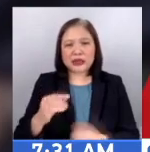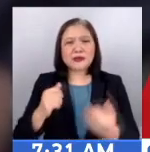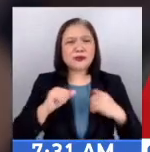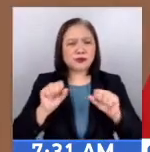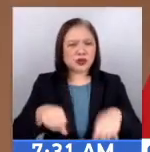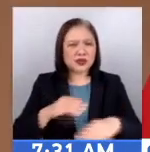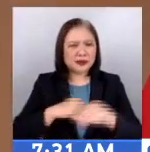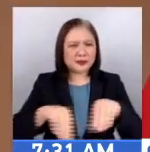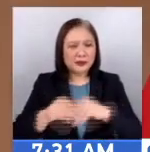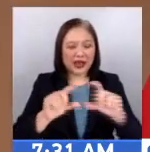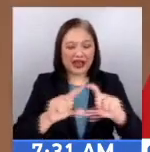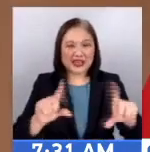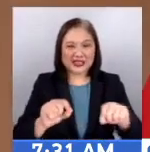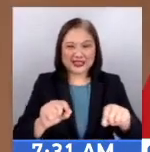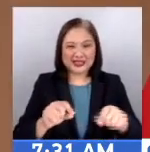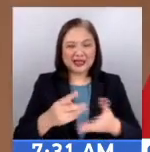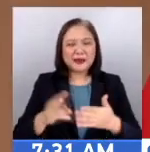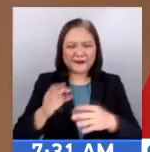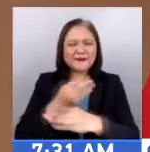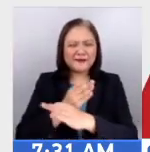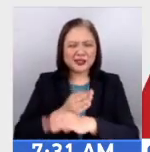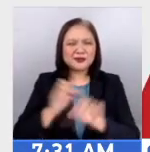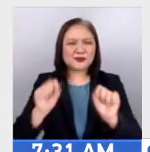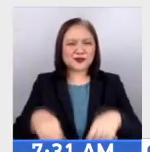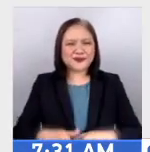ID at ipaayos ito.